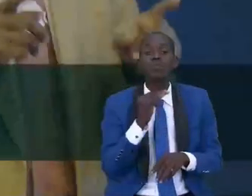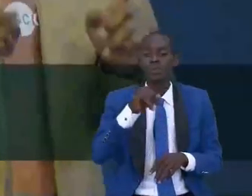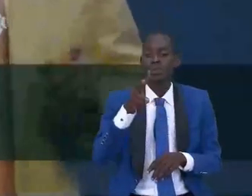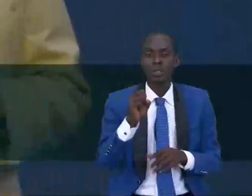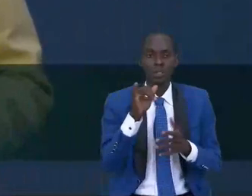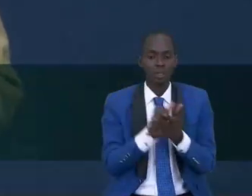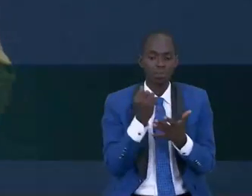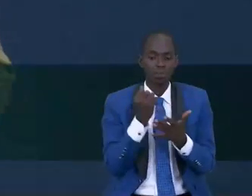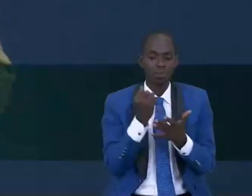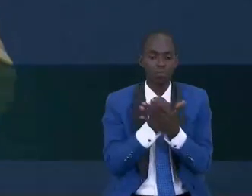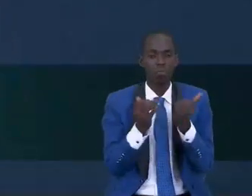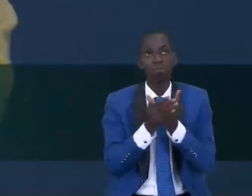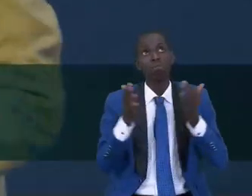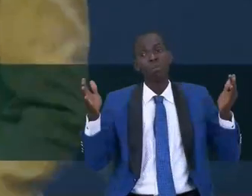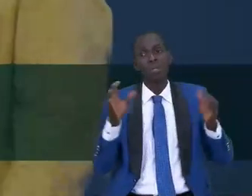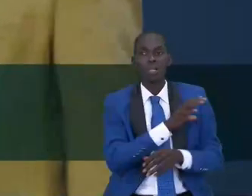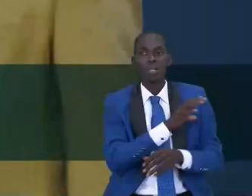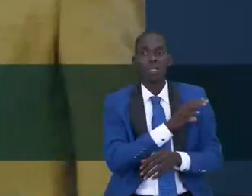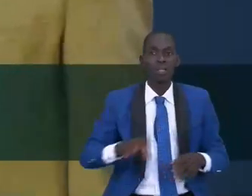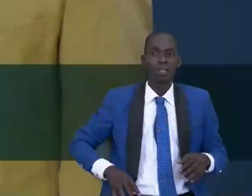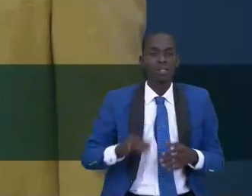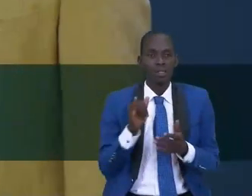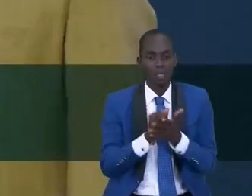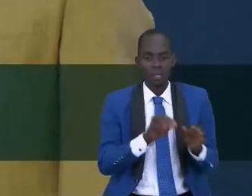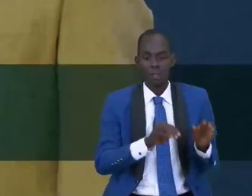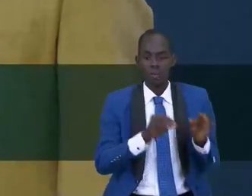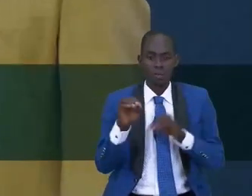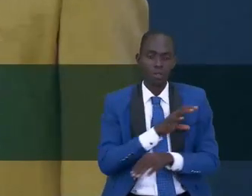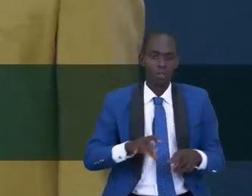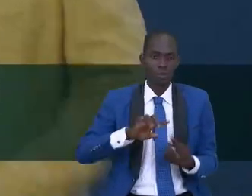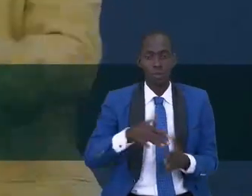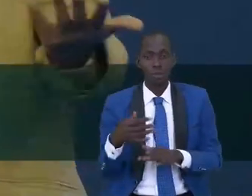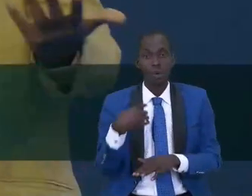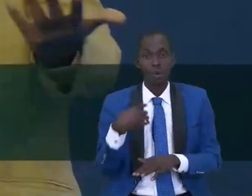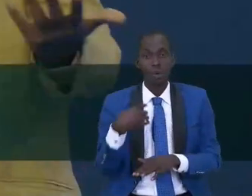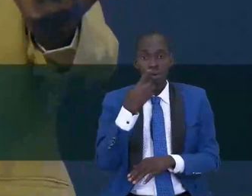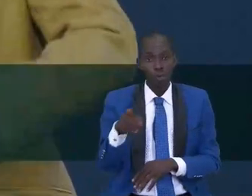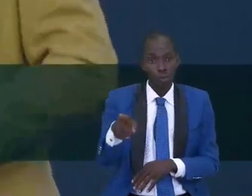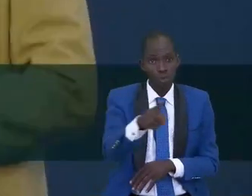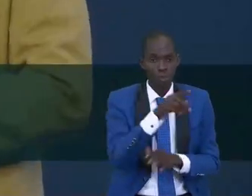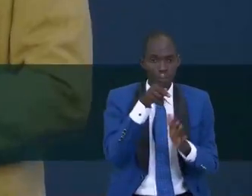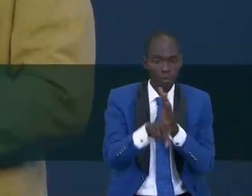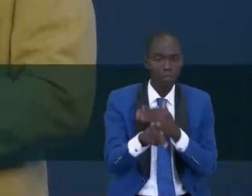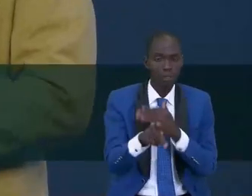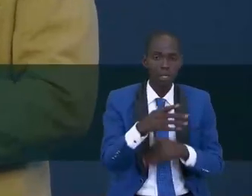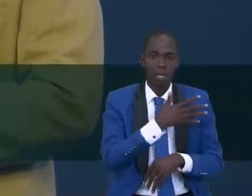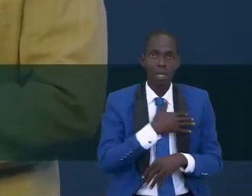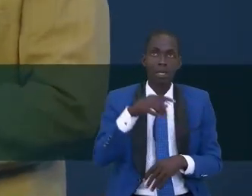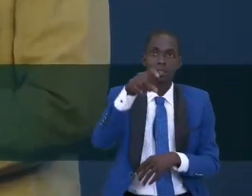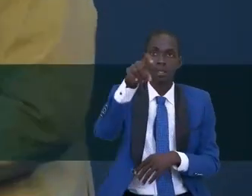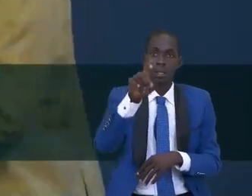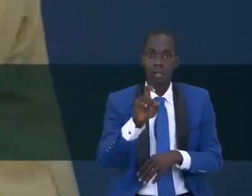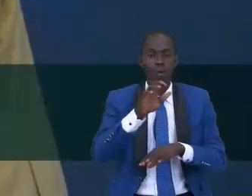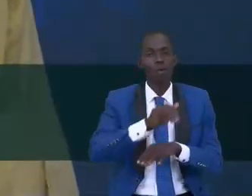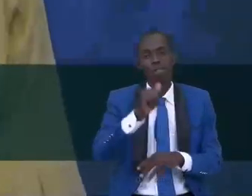sont-ils? Hein? Les Juifs qui ont crucifié Jésus et ils l'ont pendu au bois,